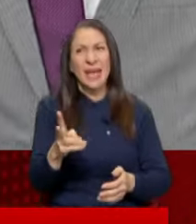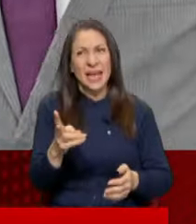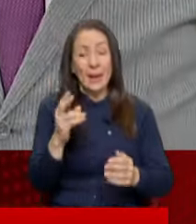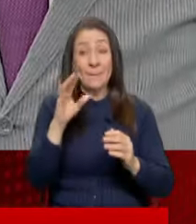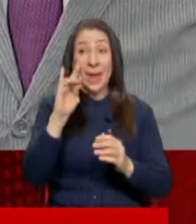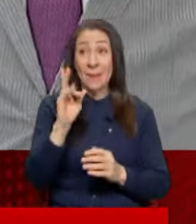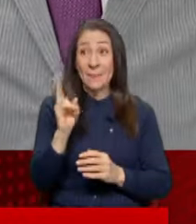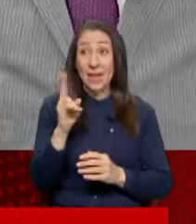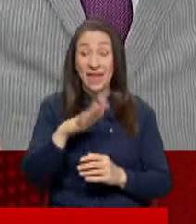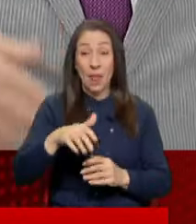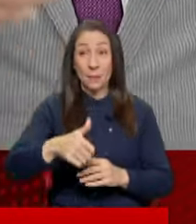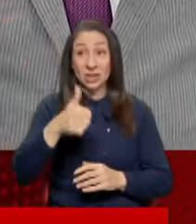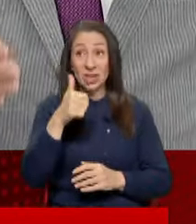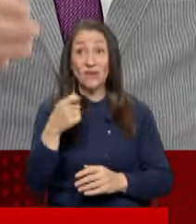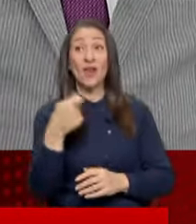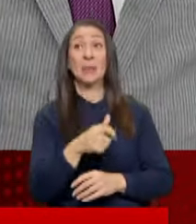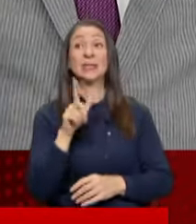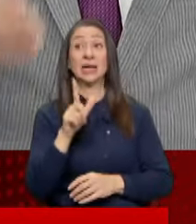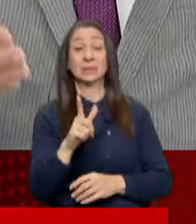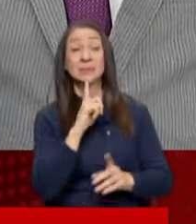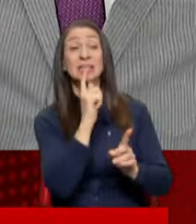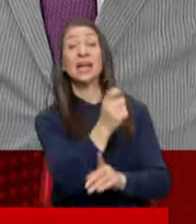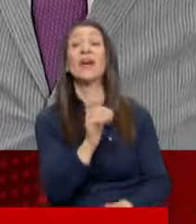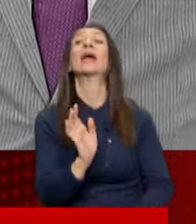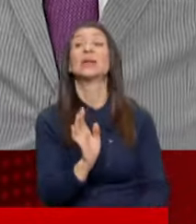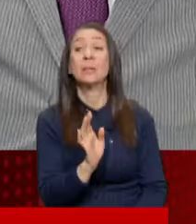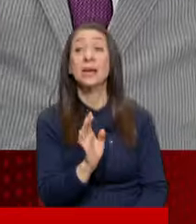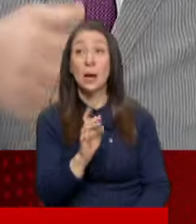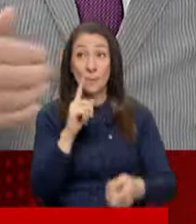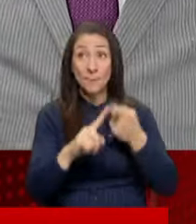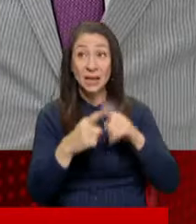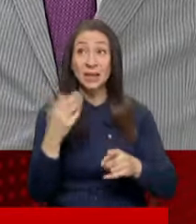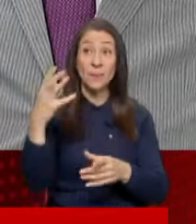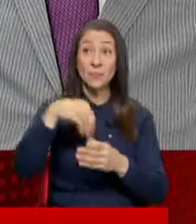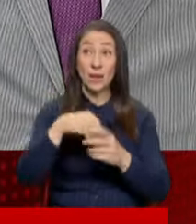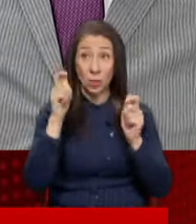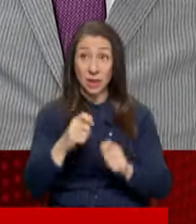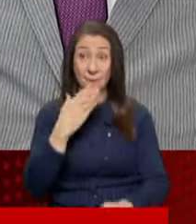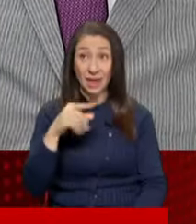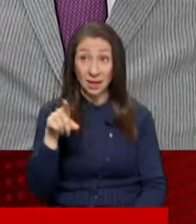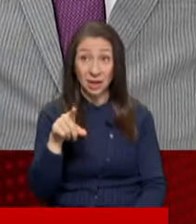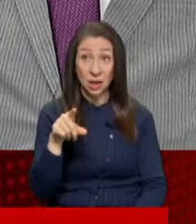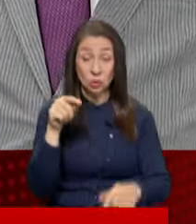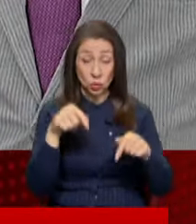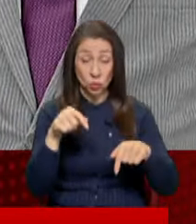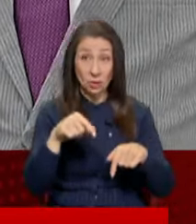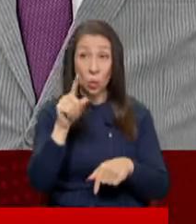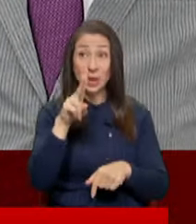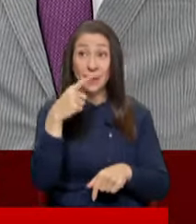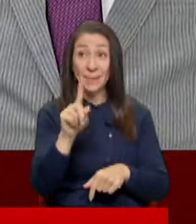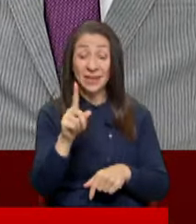Milliyetçi Hareket Partisi genel başkanı verilmeli diye Teklif etmedi mi siyasete mi malzeme etmiş oldu Em ği Şu anda da